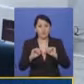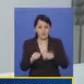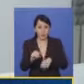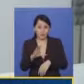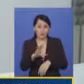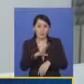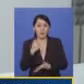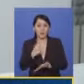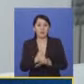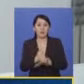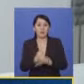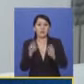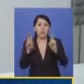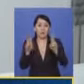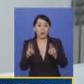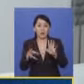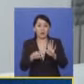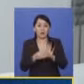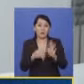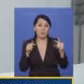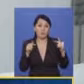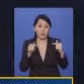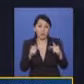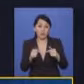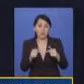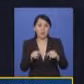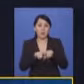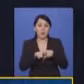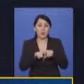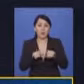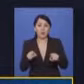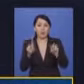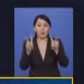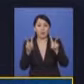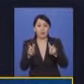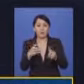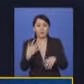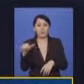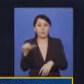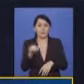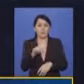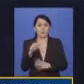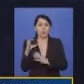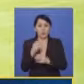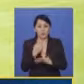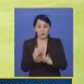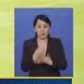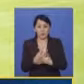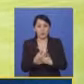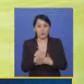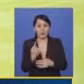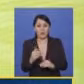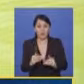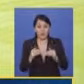алды. Негізгі шарты шаңырақта сыбайлас жемқорлыққа қарсы ортаны насихаттап, тақырыпты 5 минуттық роликте көрсету еді. Бір кезеңнен